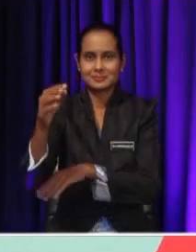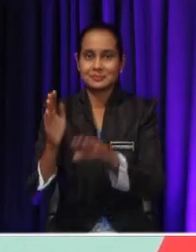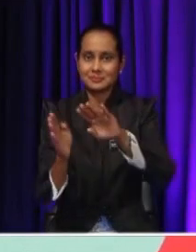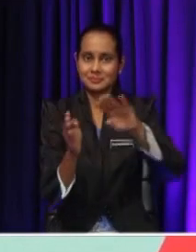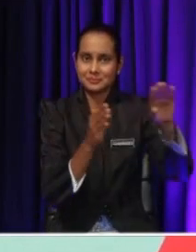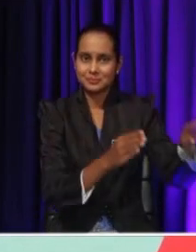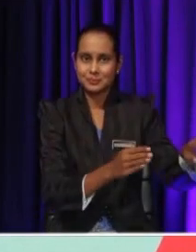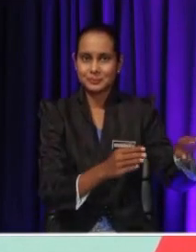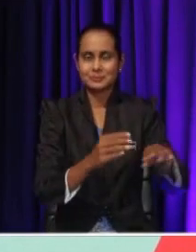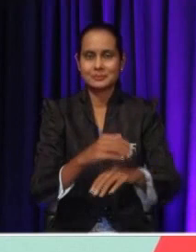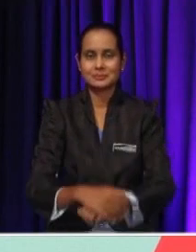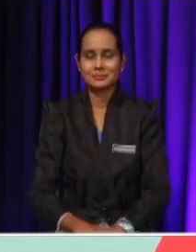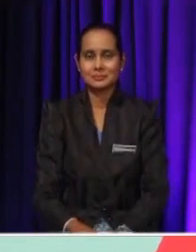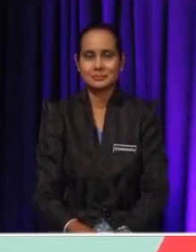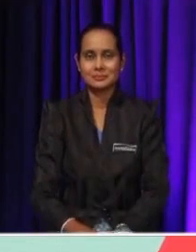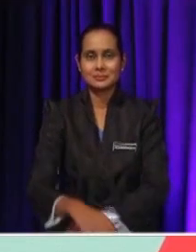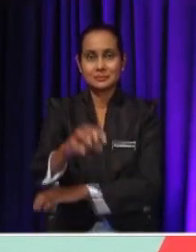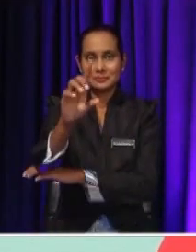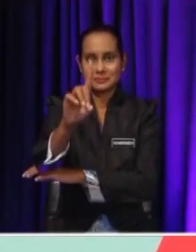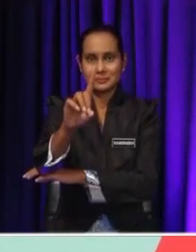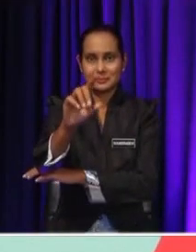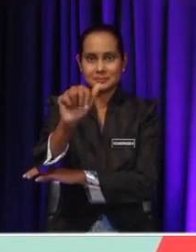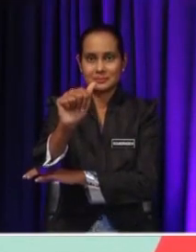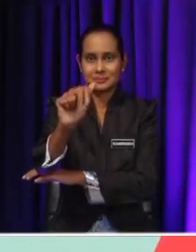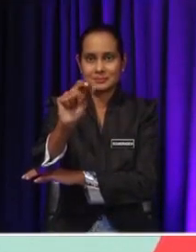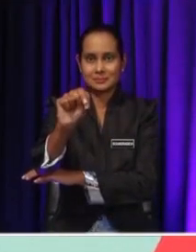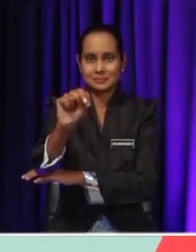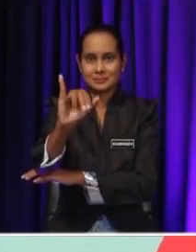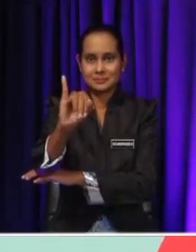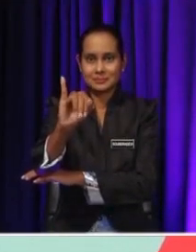Hai dan seterusnya kita tengok ada Dania mana Dania